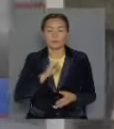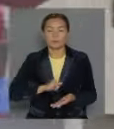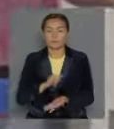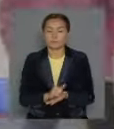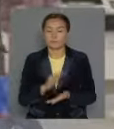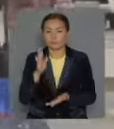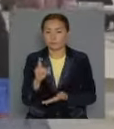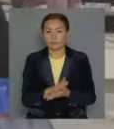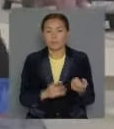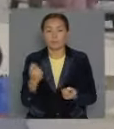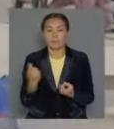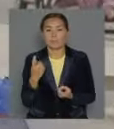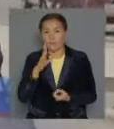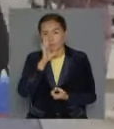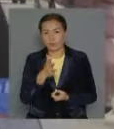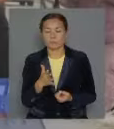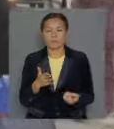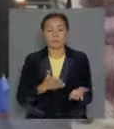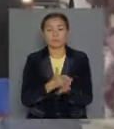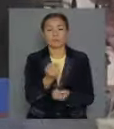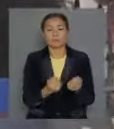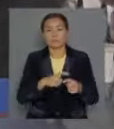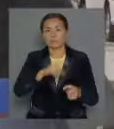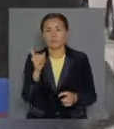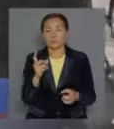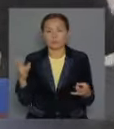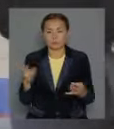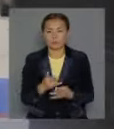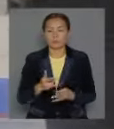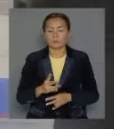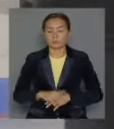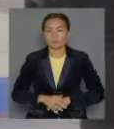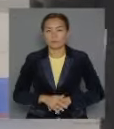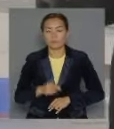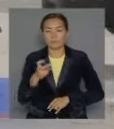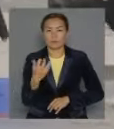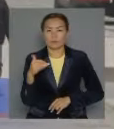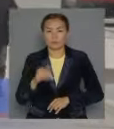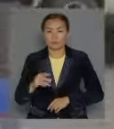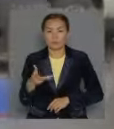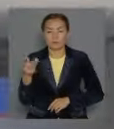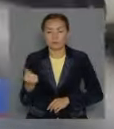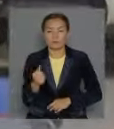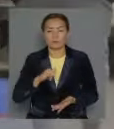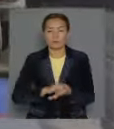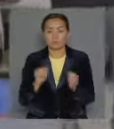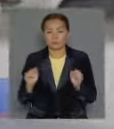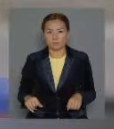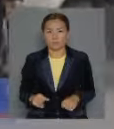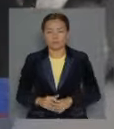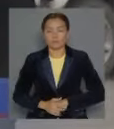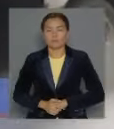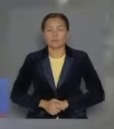куәлігі беріледі. Көлік иесі 5 жыл ішінде автомобильді әкелген елдің тіркеуінен шығарып, 200 мың теңге арқылы заңдастыруға мүмкіндігі